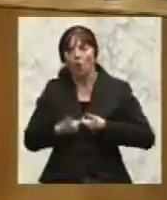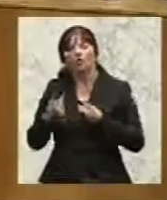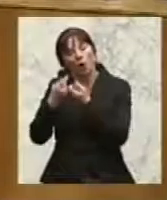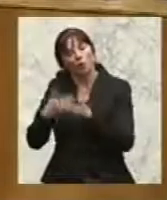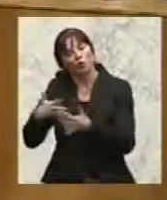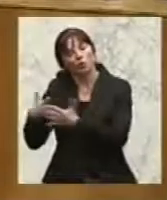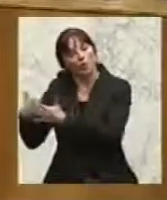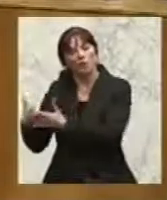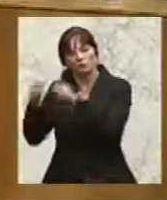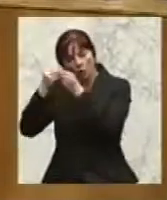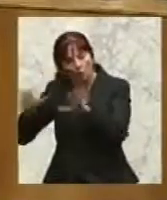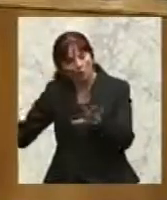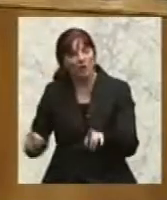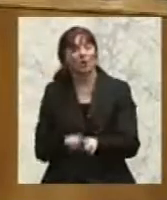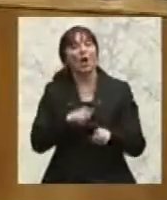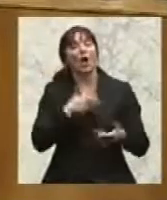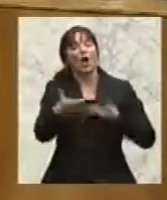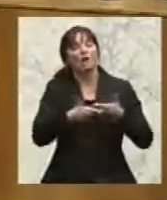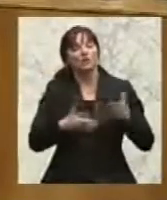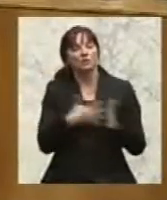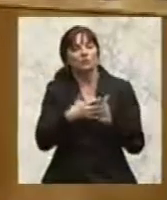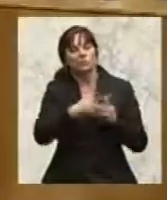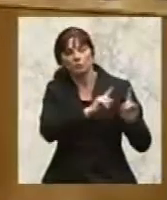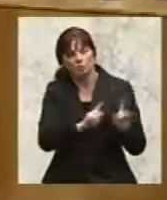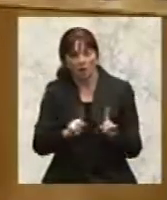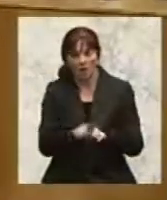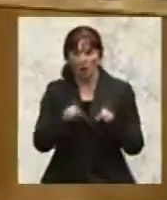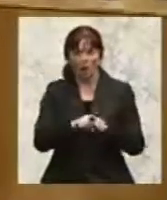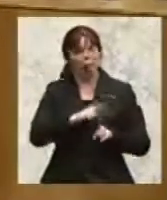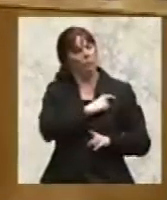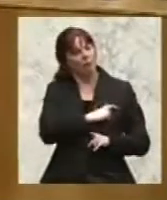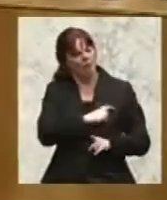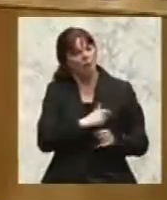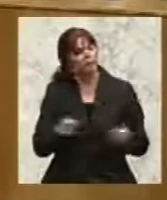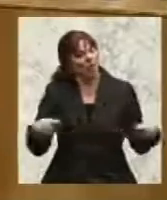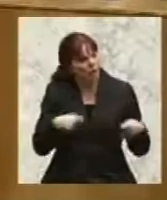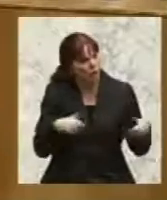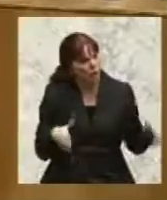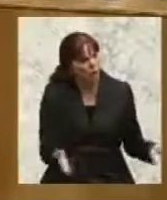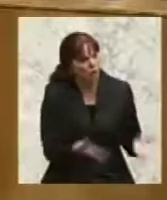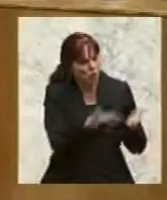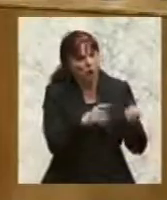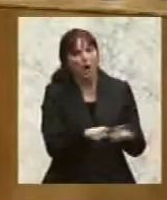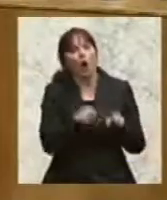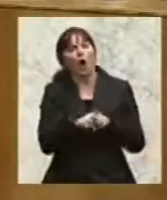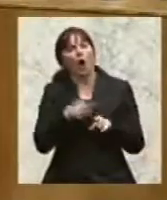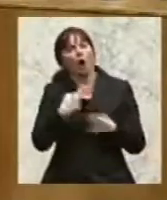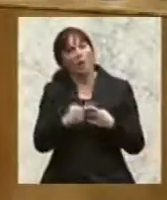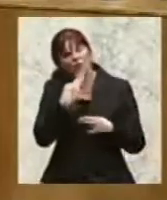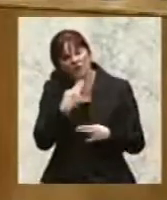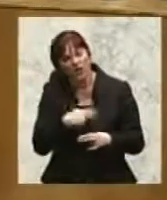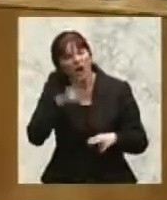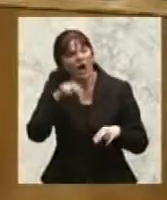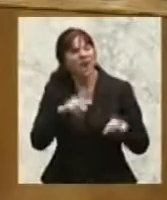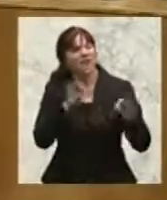bestellen, Valorisierung der Parteienförderung kundzumachen, Rechtsgeschäfte der Prüfzuständigkeit unterliegenden Rechtsträger mit parteinahen Unternehmungen